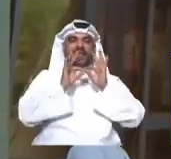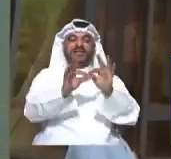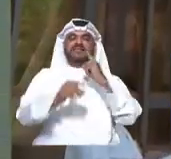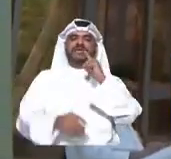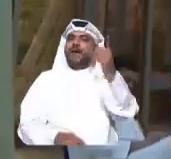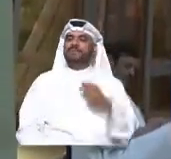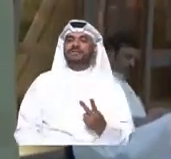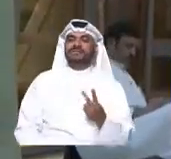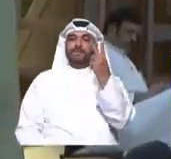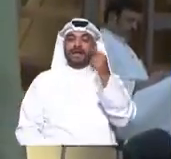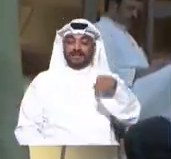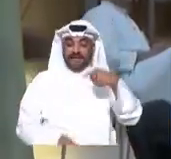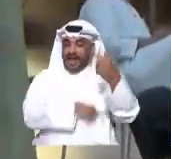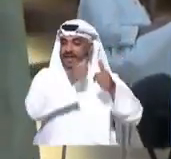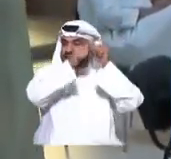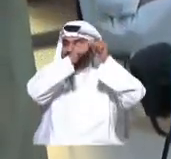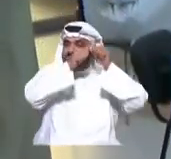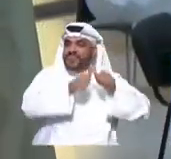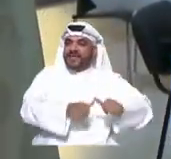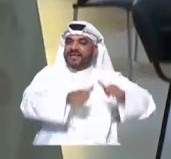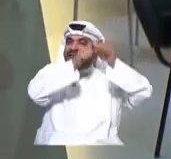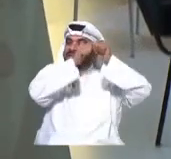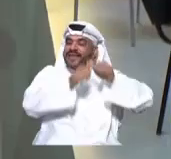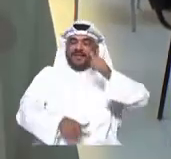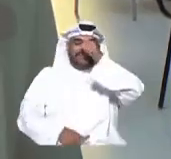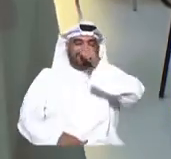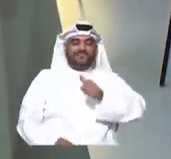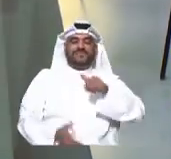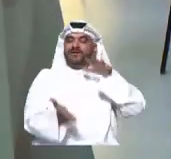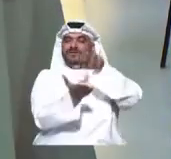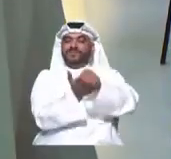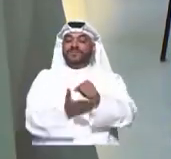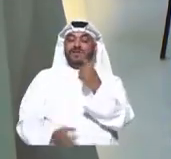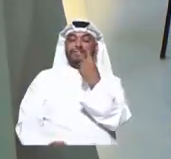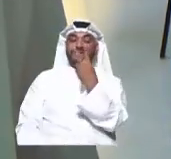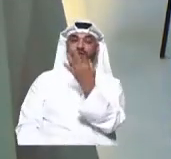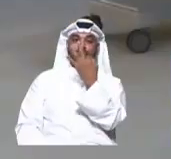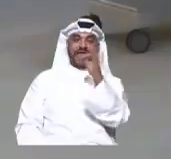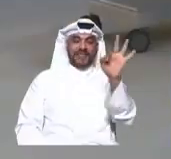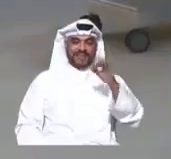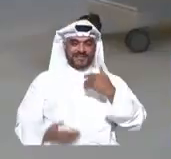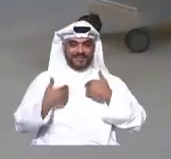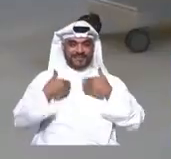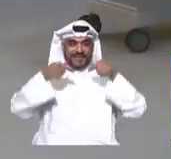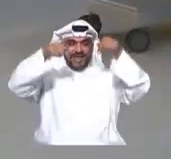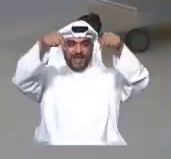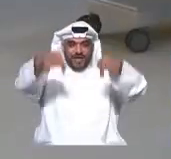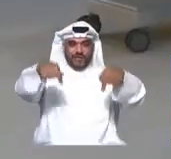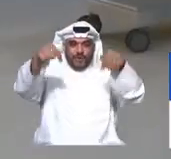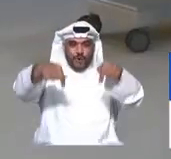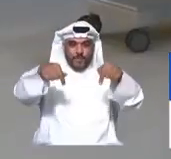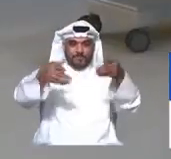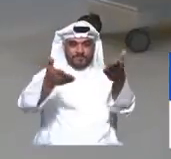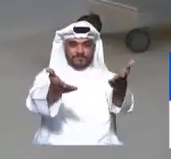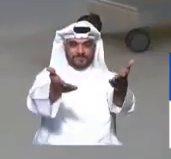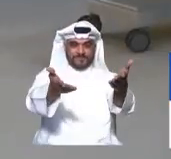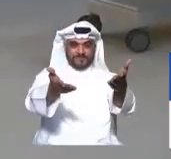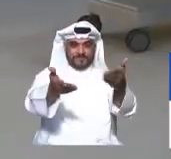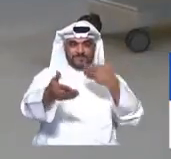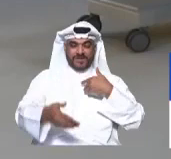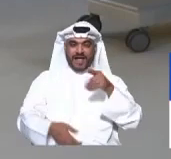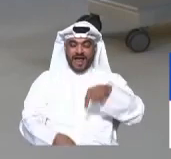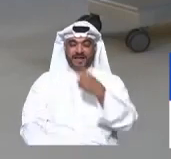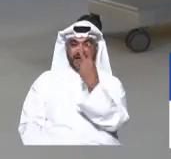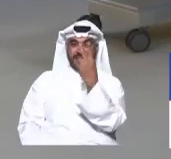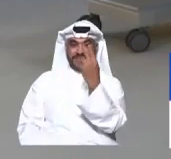الذكرى 32 للغزو العراقي الغاشم. احنا طبعا اليوم بس بروح تقريبا